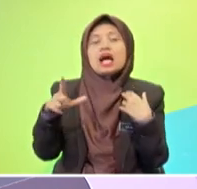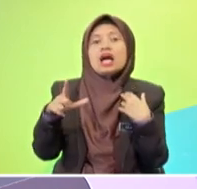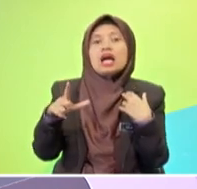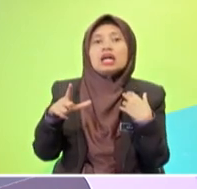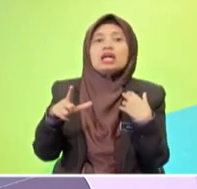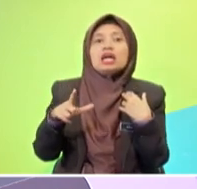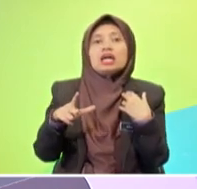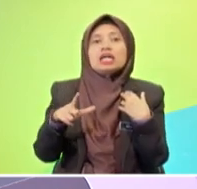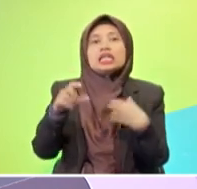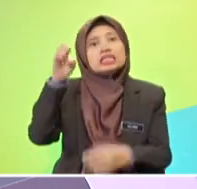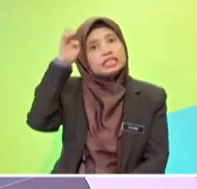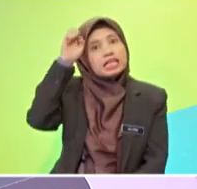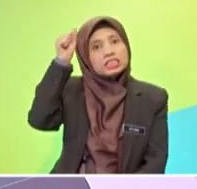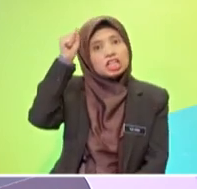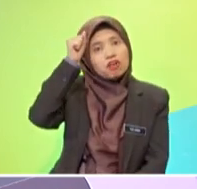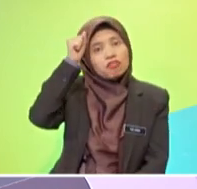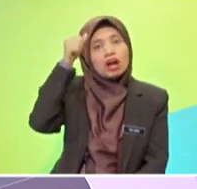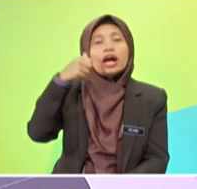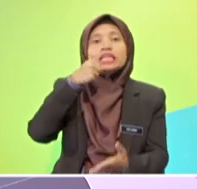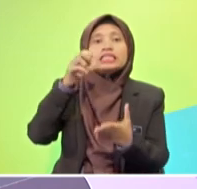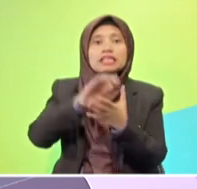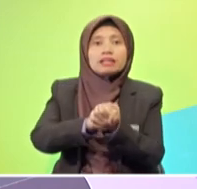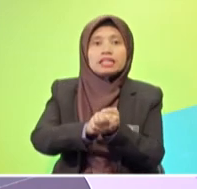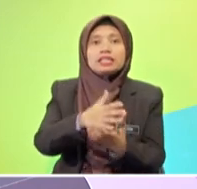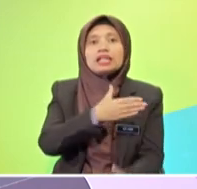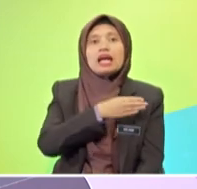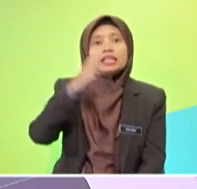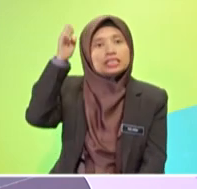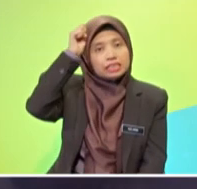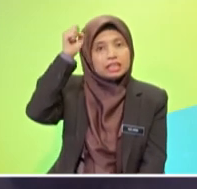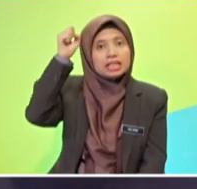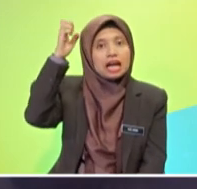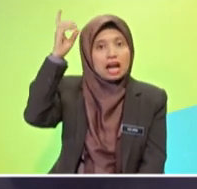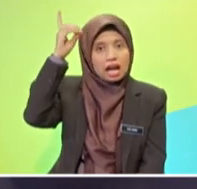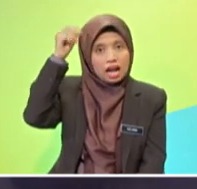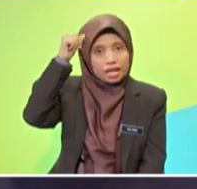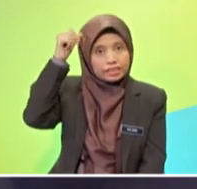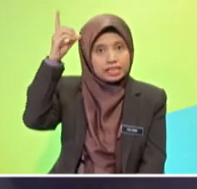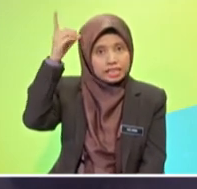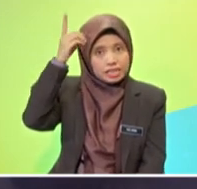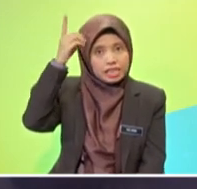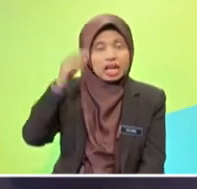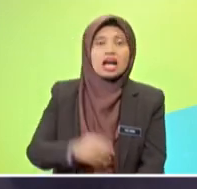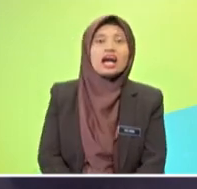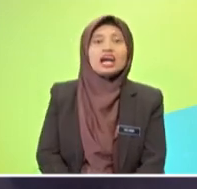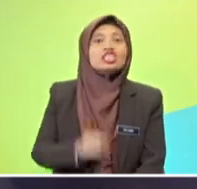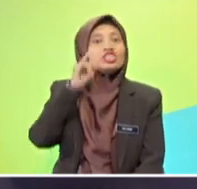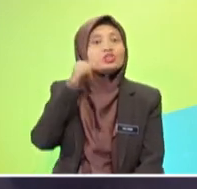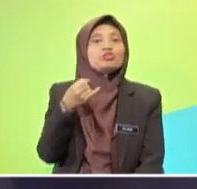kita teruskan kepada nilai yang terdapat pada crane tak pula kita bagi hujan